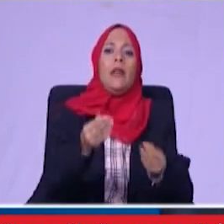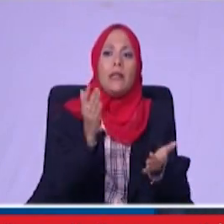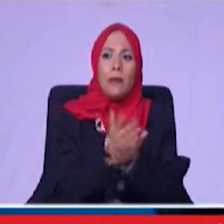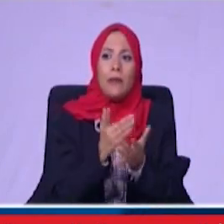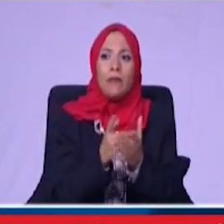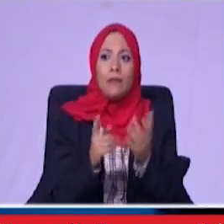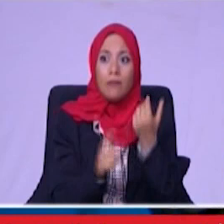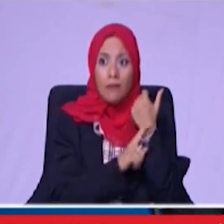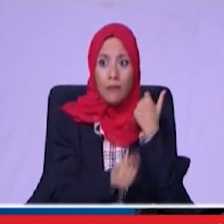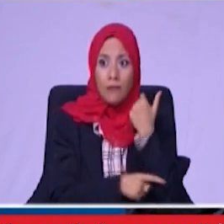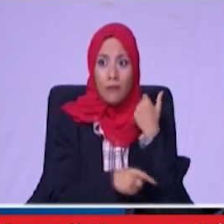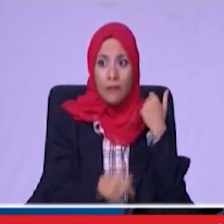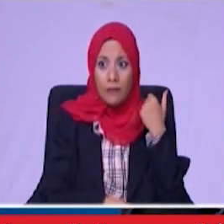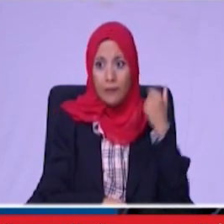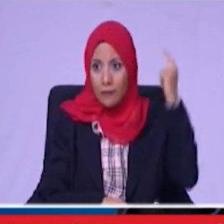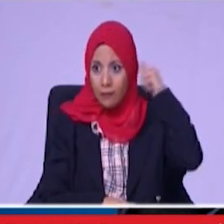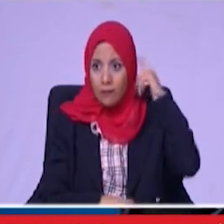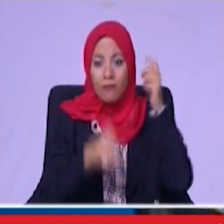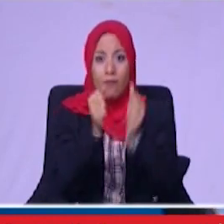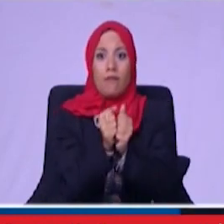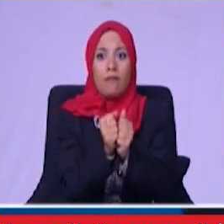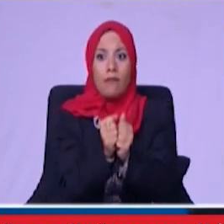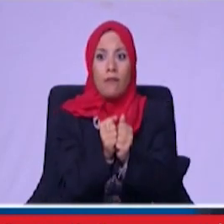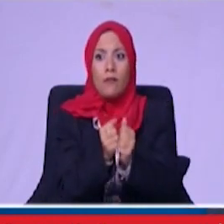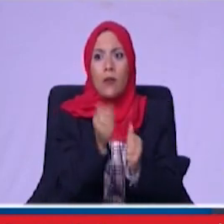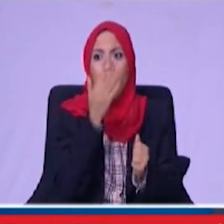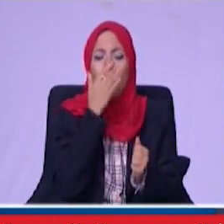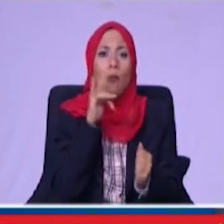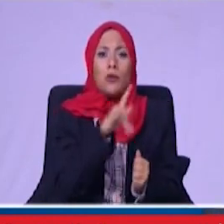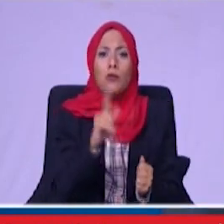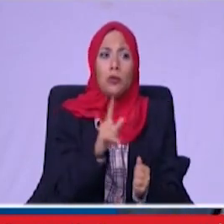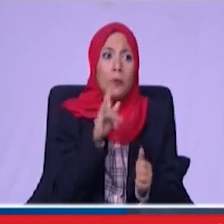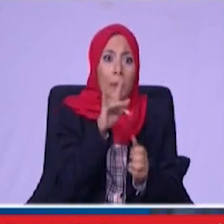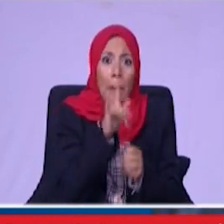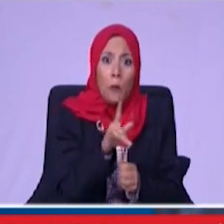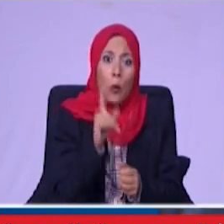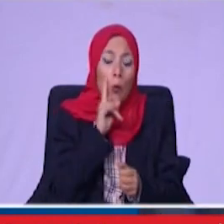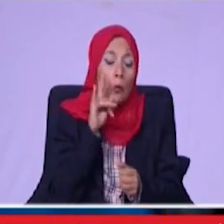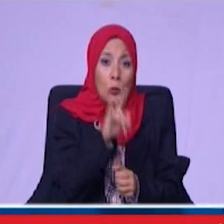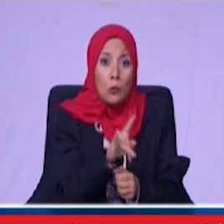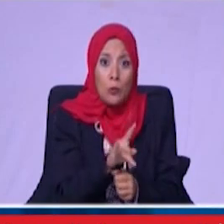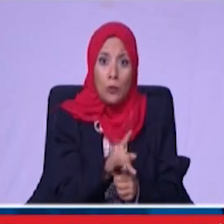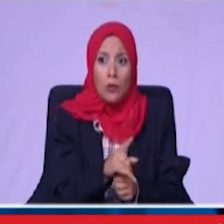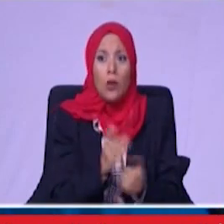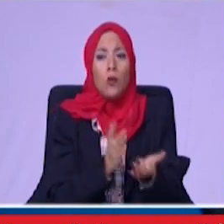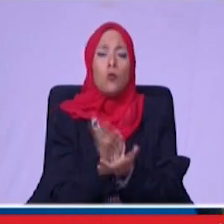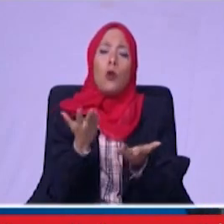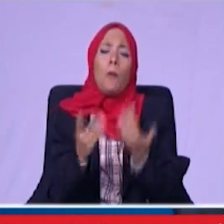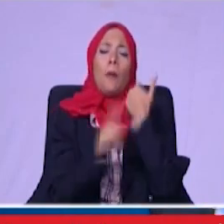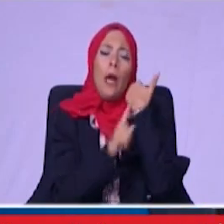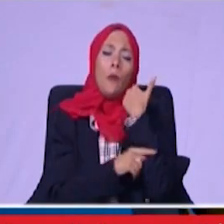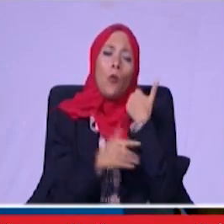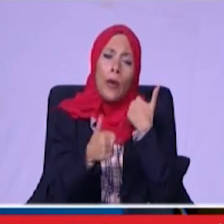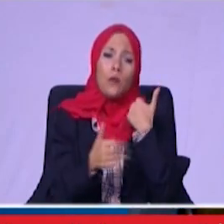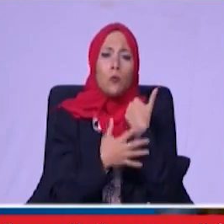حمل القلوب والعقول تتعلق به الاب بيحبه لسه ما شافوش والام متعلقه به ترجو ان يتم الله